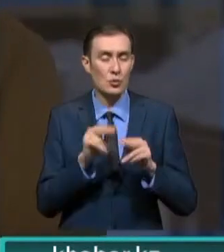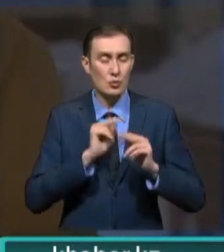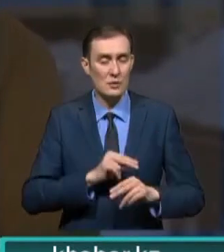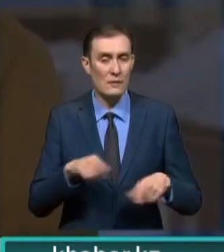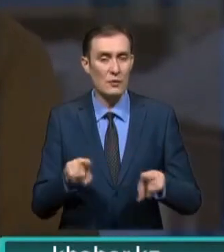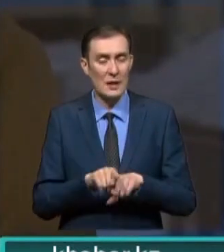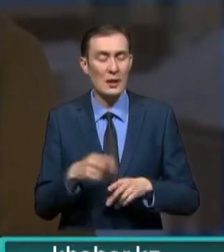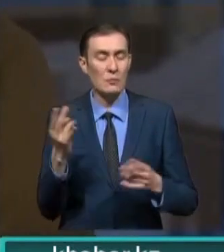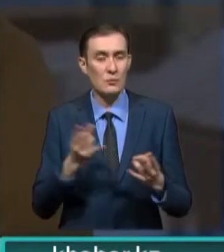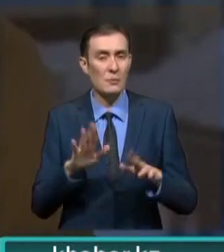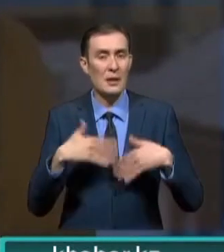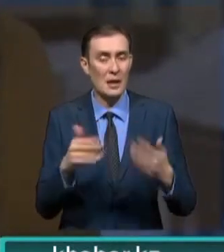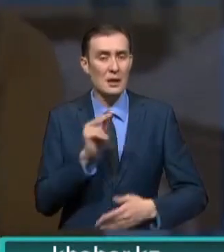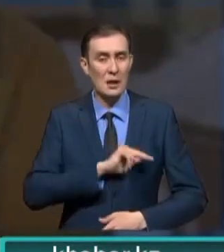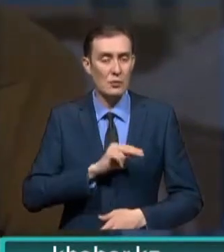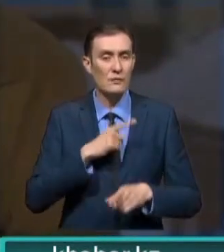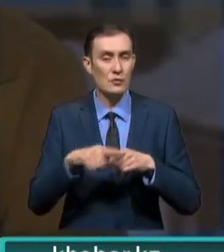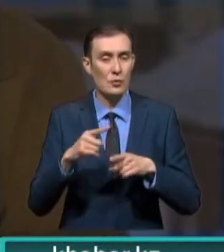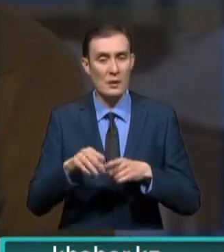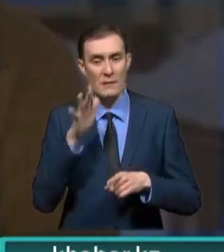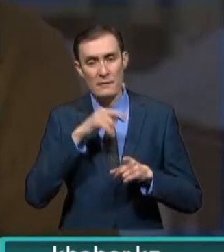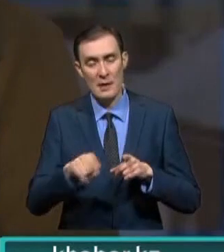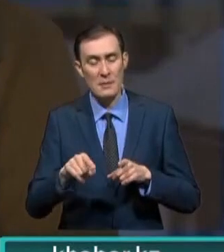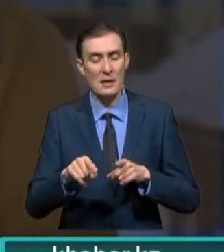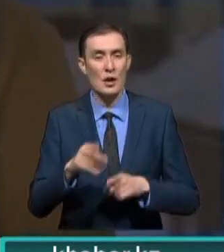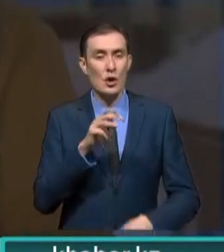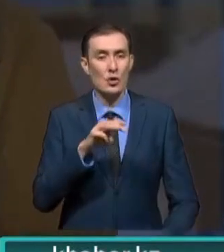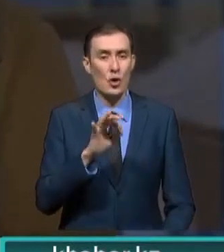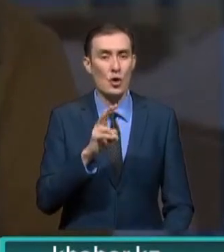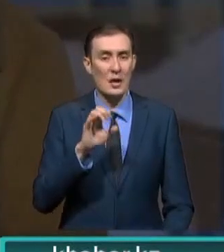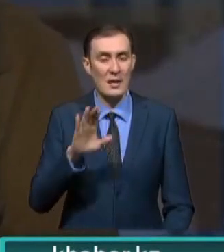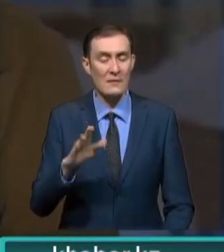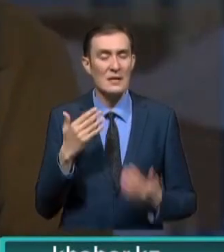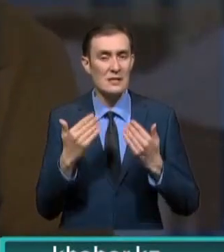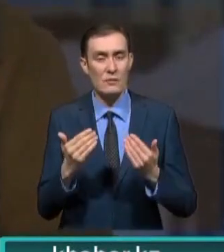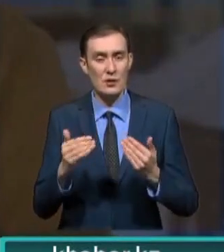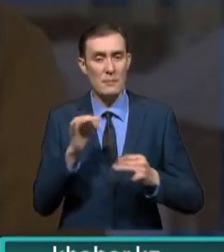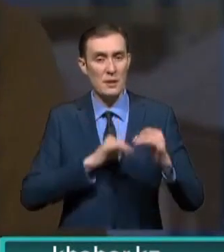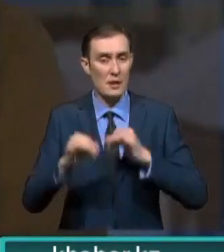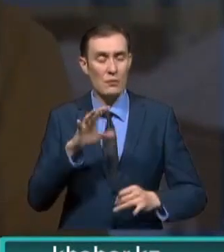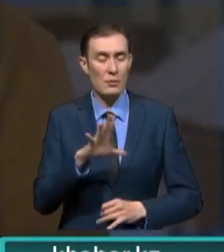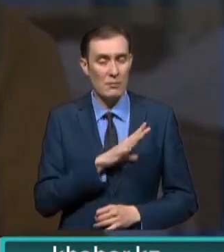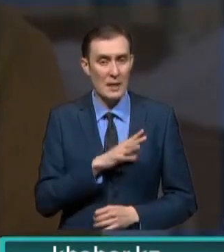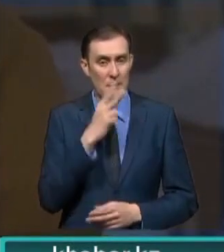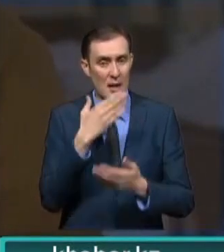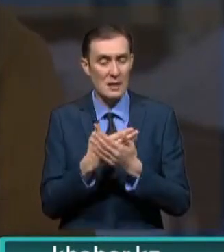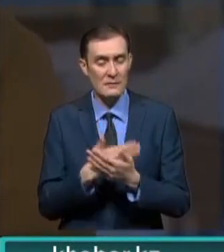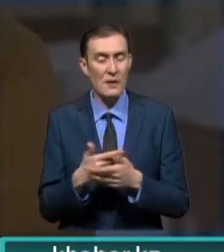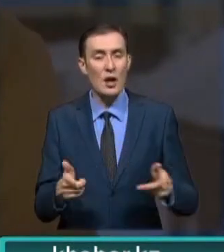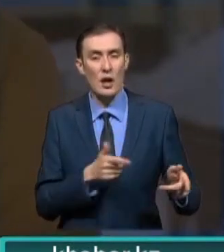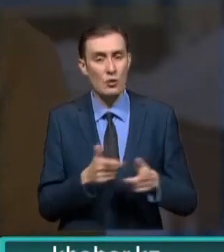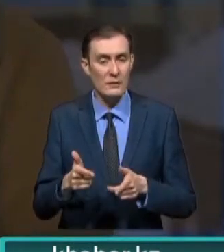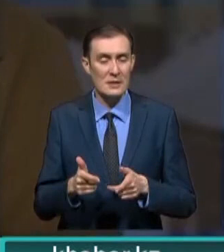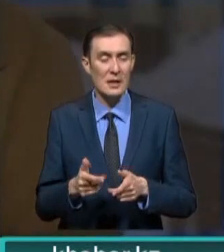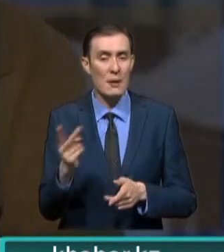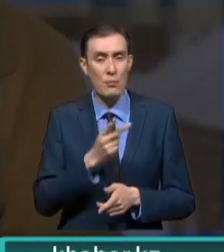сотрудничества. Вот над чем предлагает работать в ближайшей перспективе Касым-Жомарт Токаев. Сегодняшние переговоры стали иллюстрацией готовности